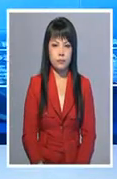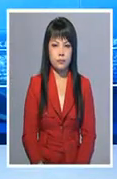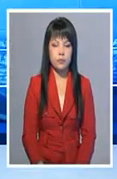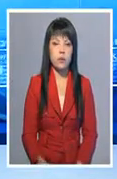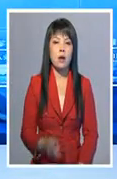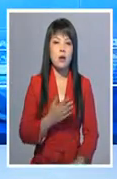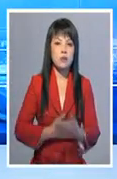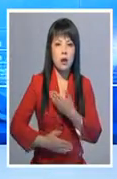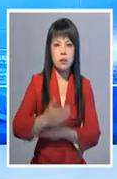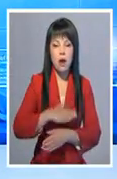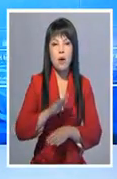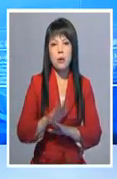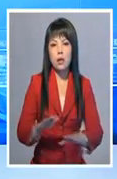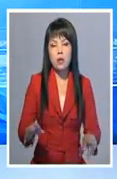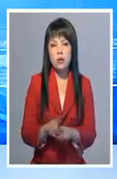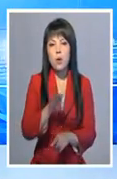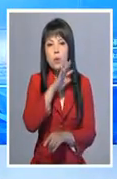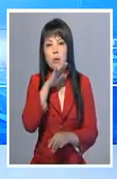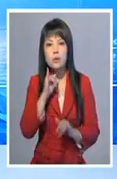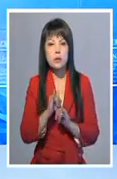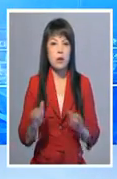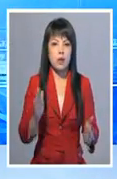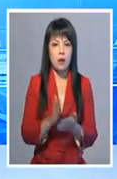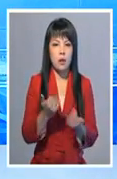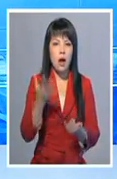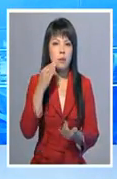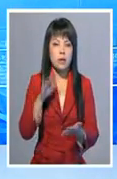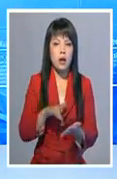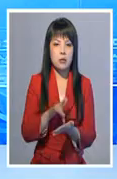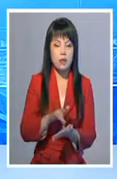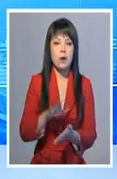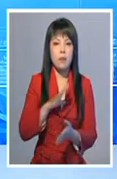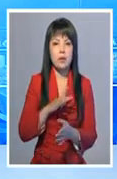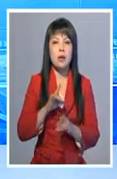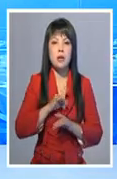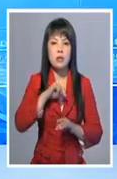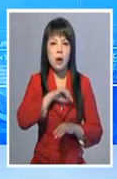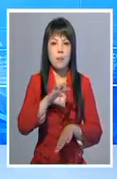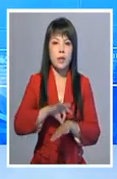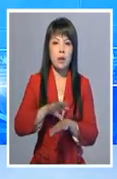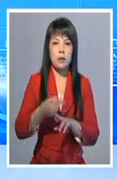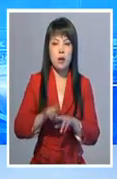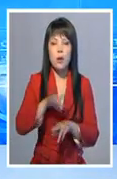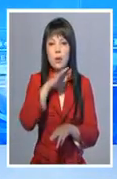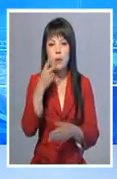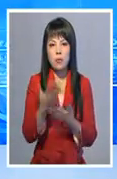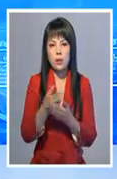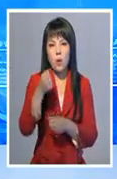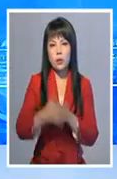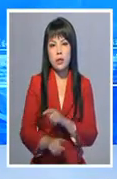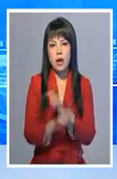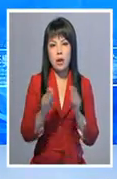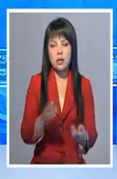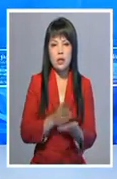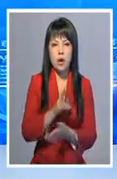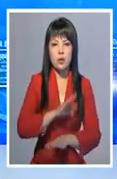Кемтар балалар ауруынан күн санап айығып келеді. Мұндай нәтижеге Алматыдағы психоневрологиялық ауытқулары бар мүгедек балаларға арналған орталықтың қызметшілері